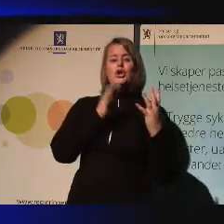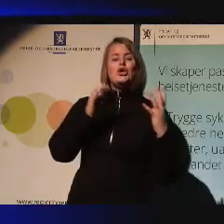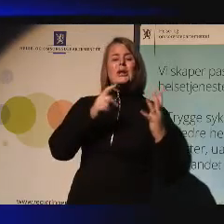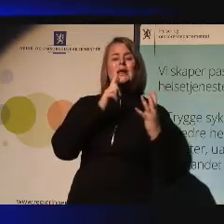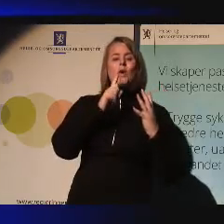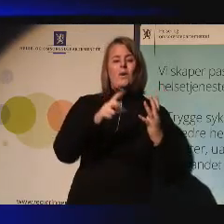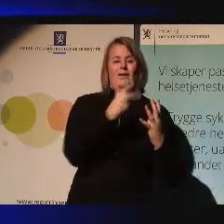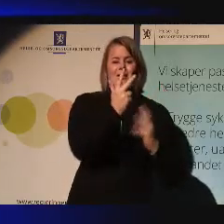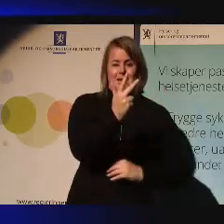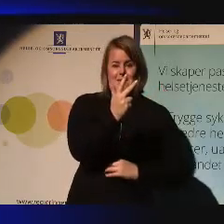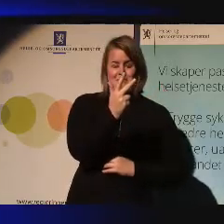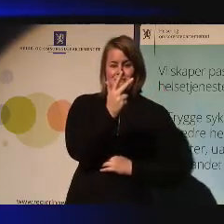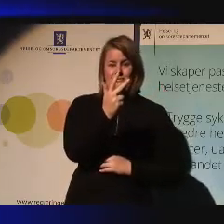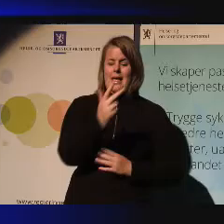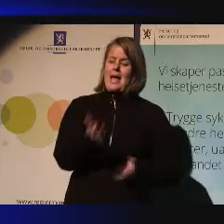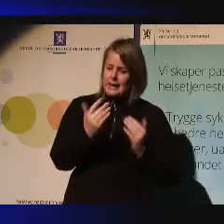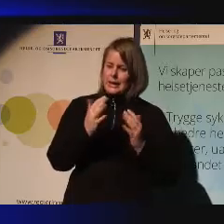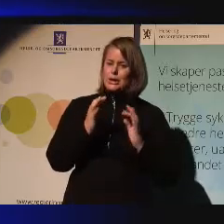Enkle råd.